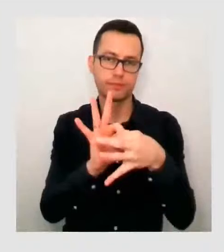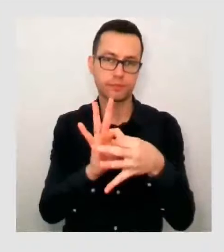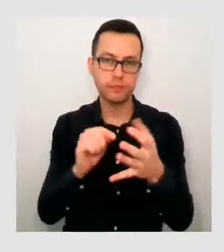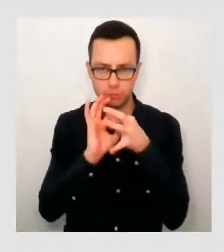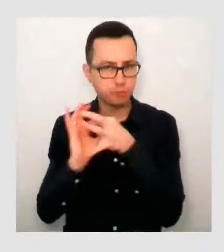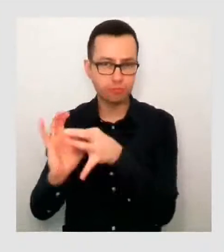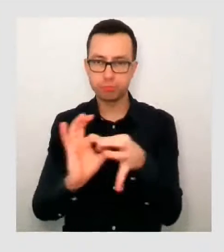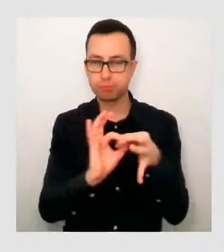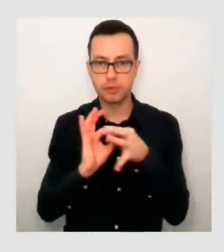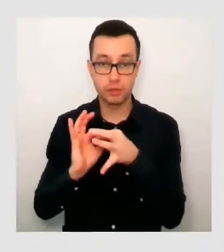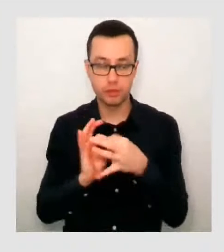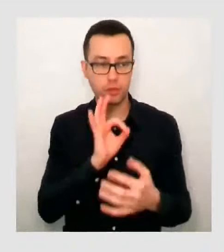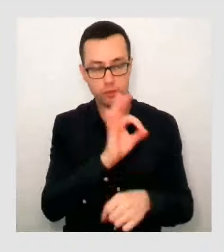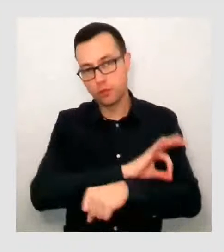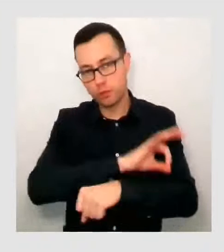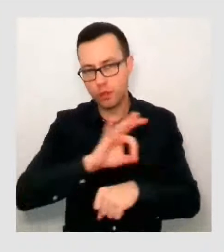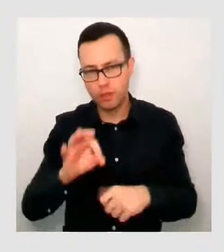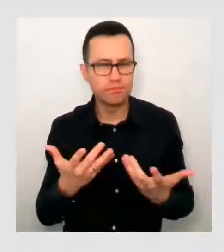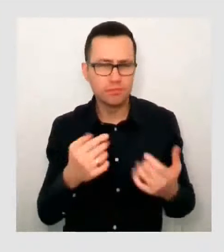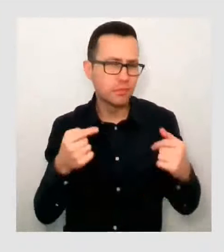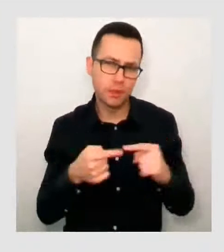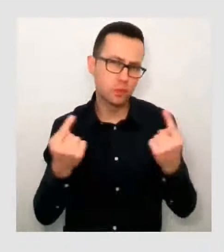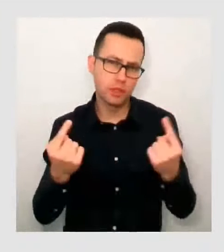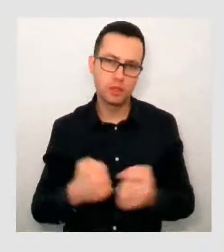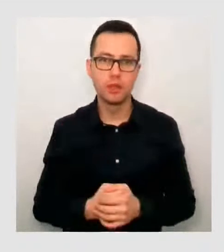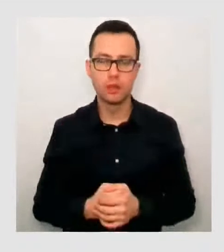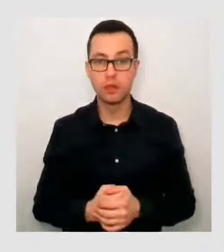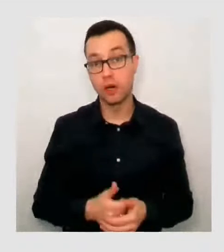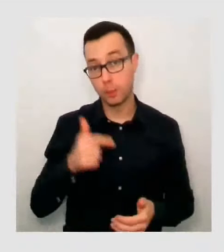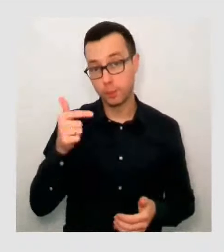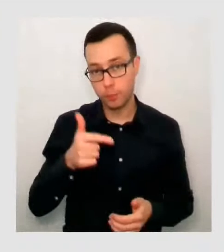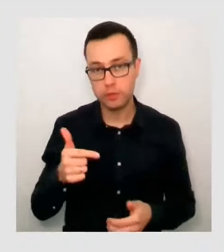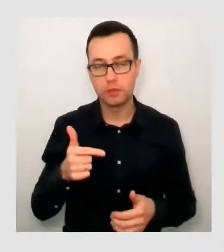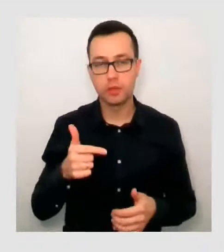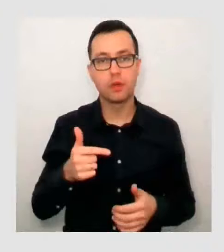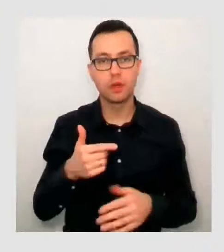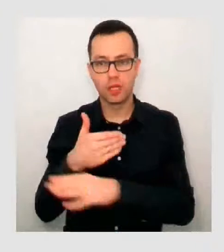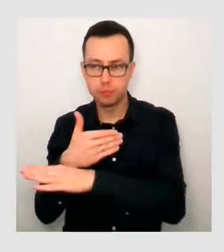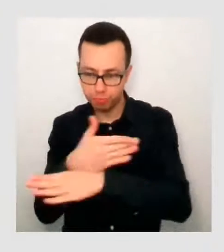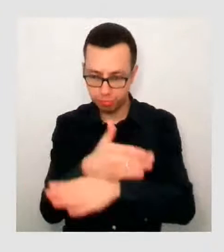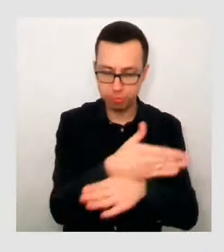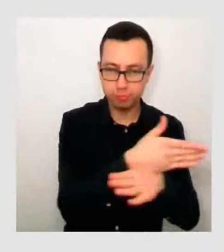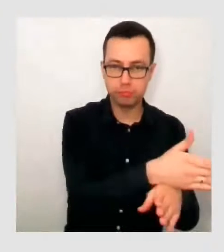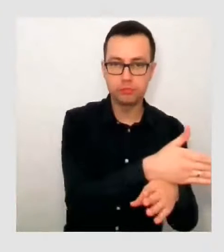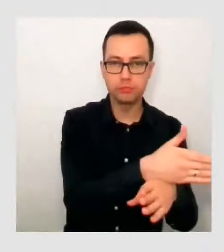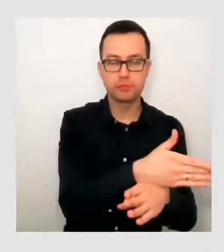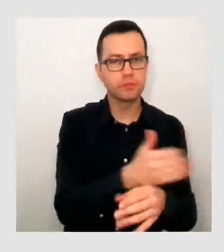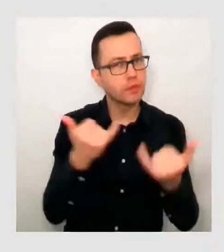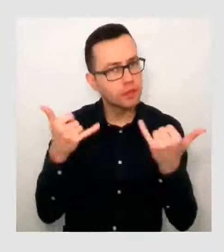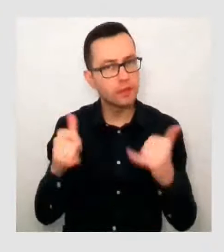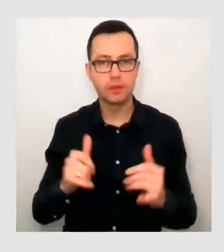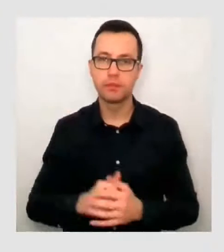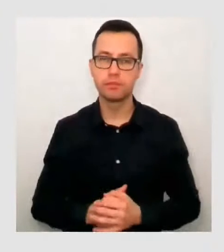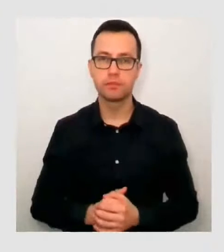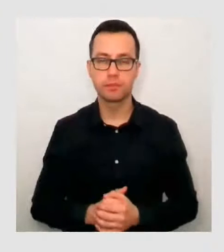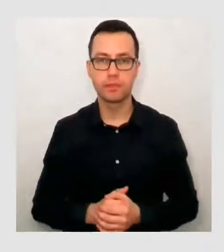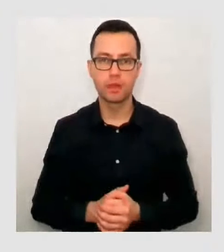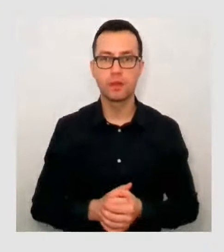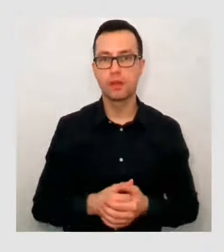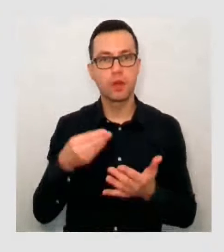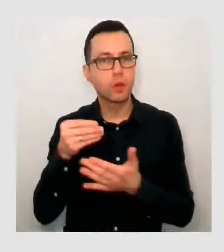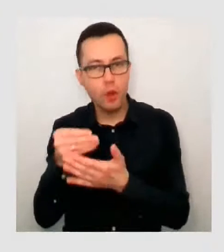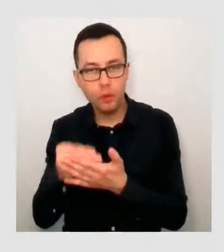być algorytm podziału uwzględniać, jeśli chodzi o koszty leczenia, również fakt, że dane regiony mają